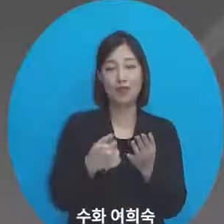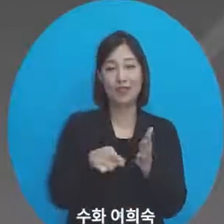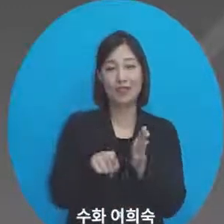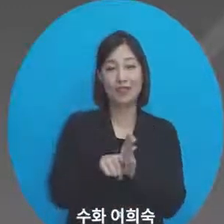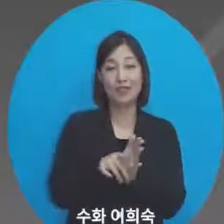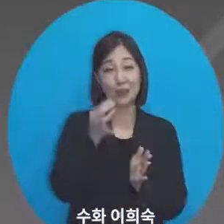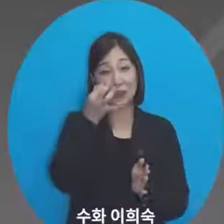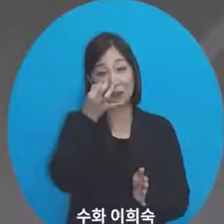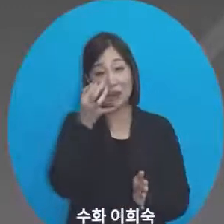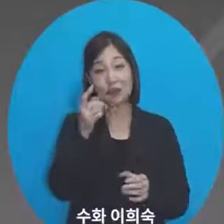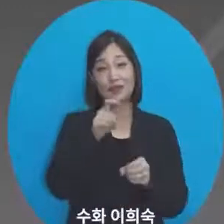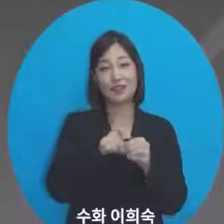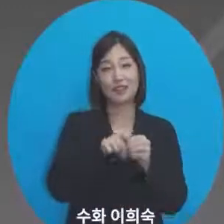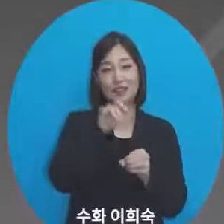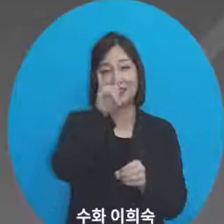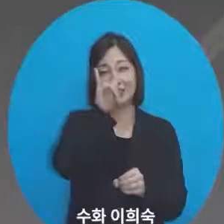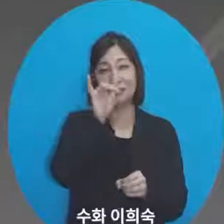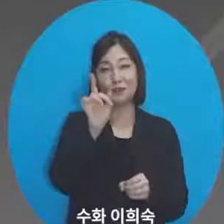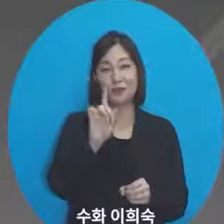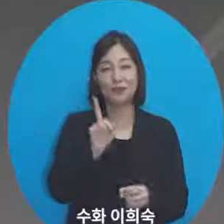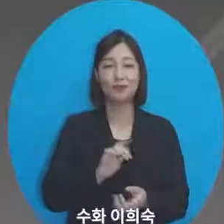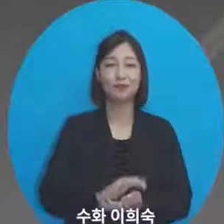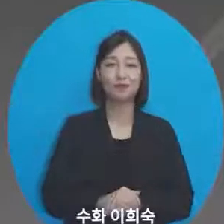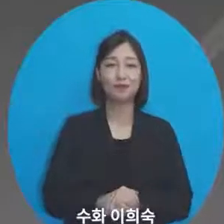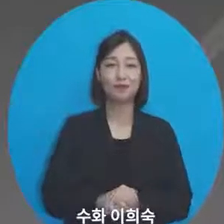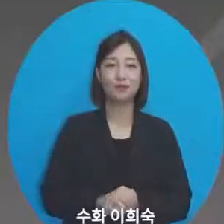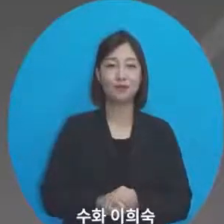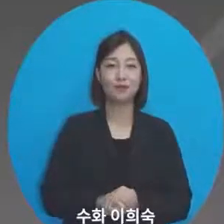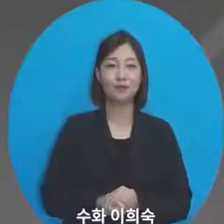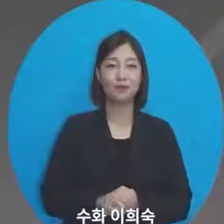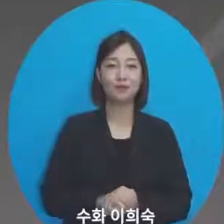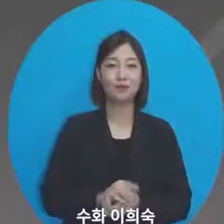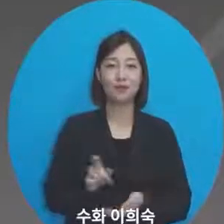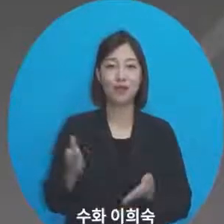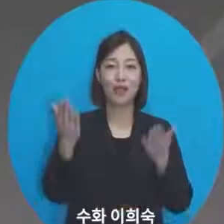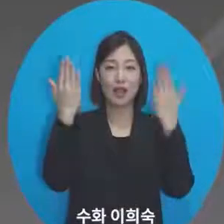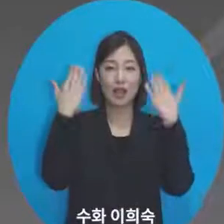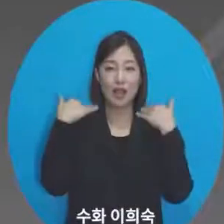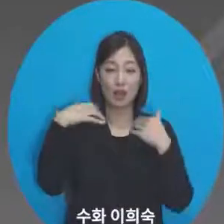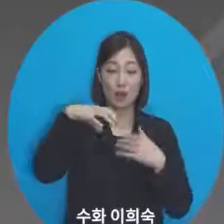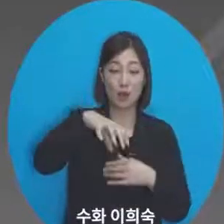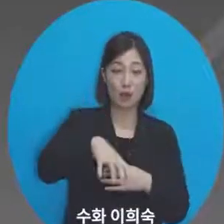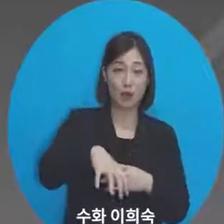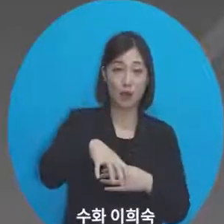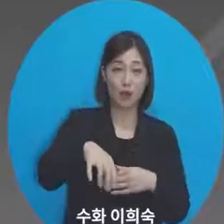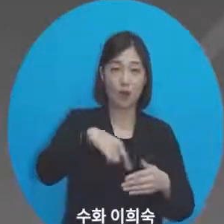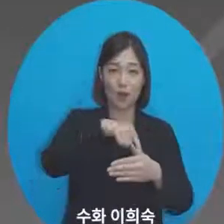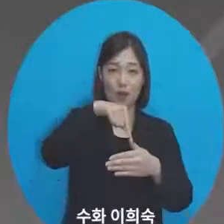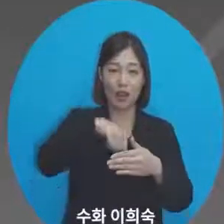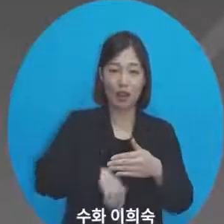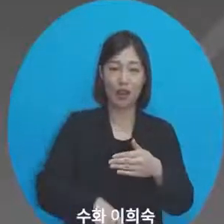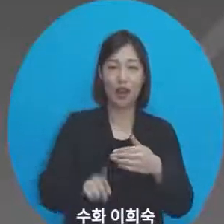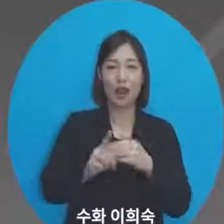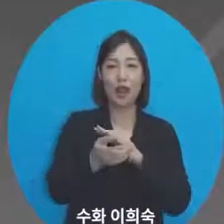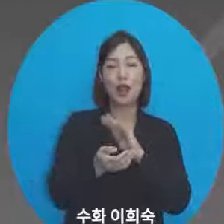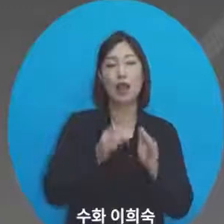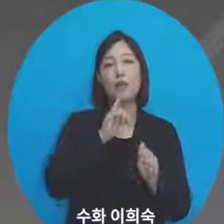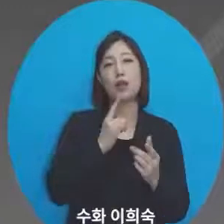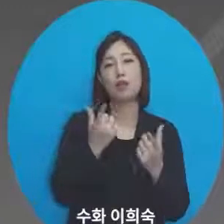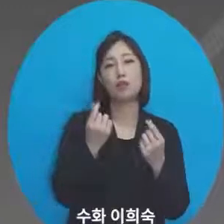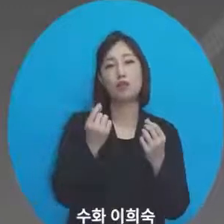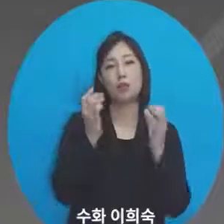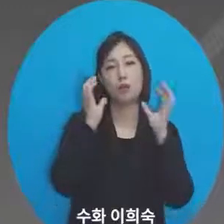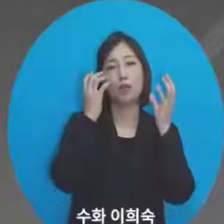놨습니다. 위에 있는 울타리도 스쿨존 내에 울타리로서 기능을 하는 것이고 밑에 있는